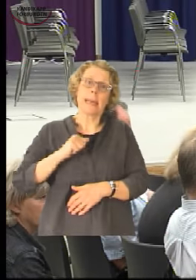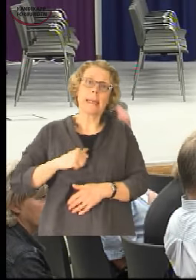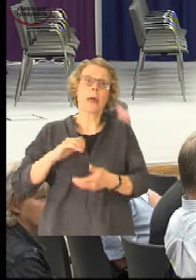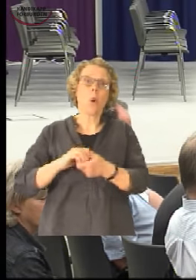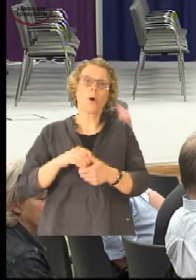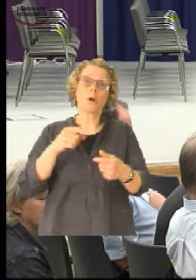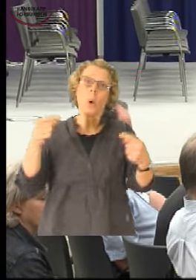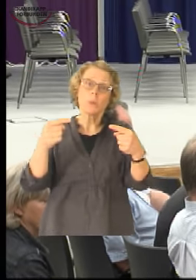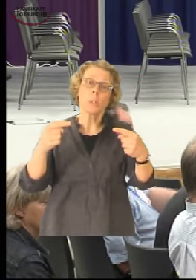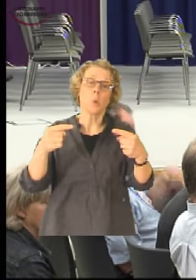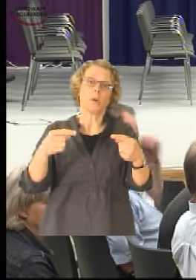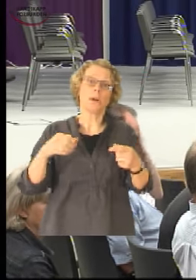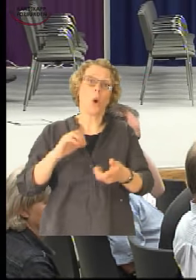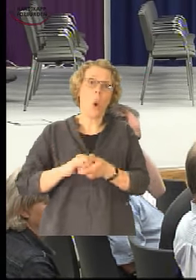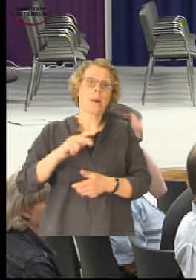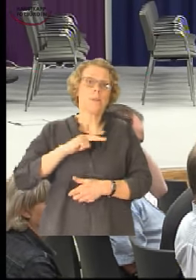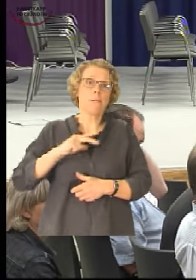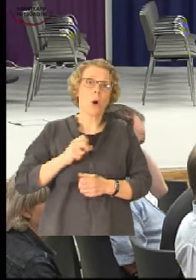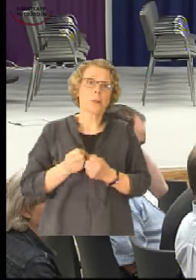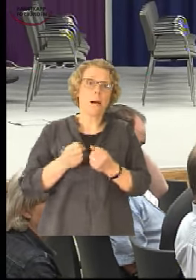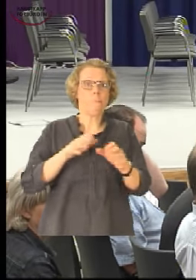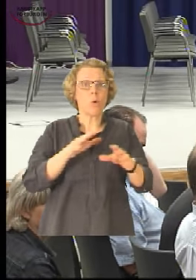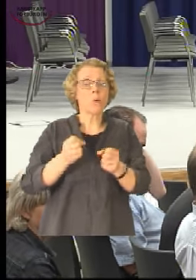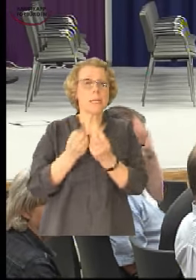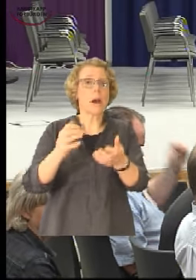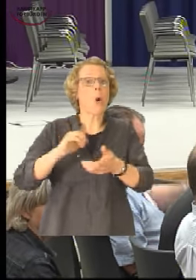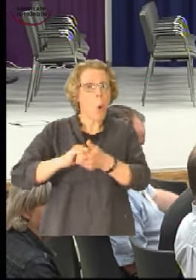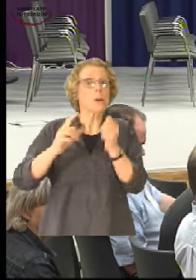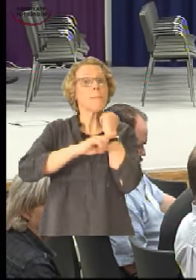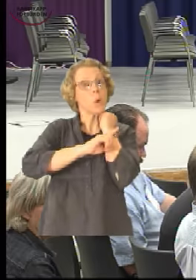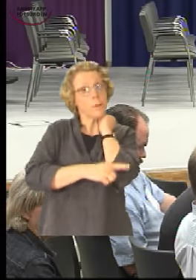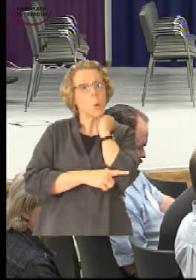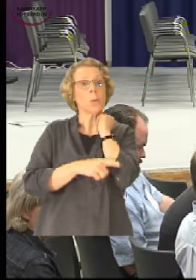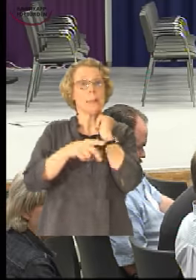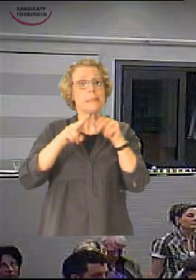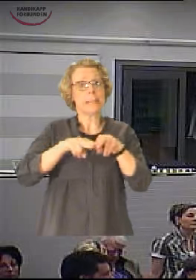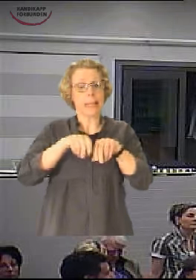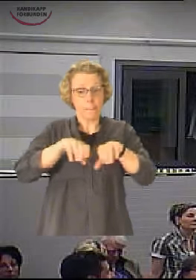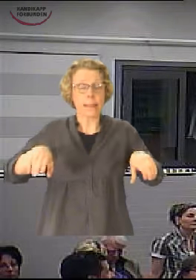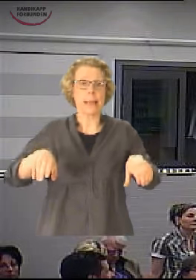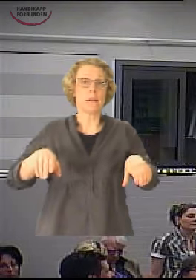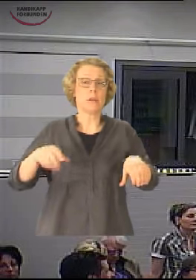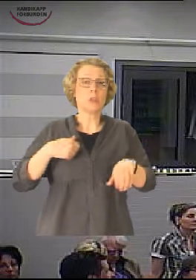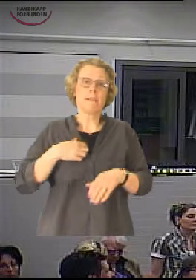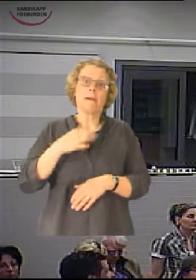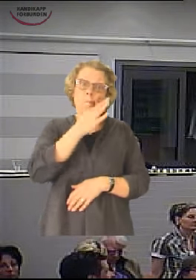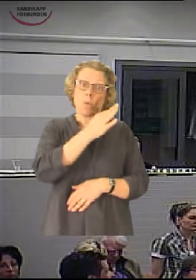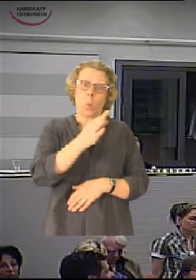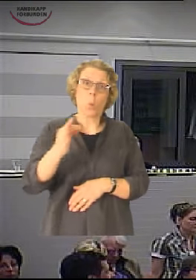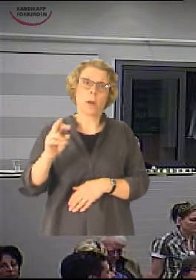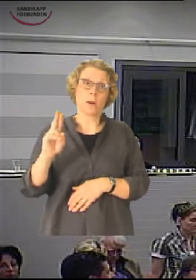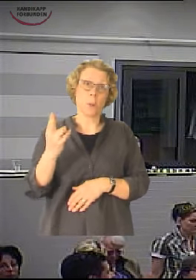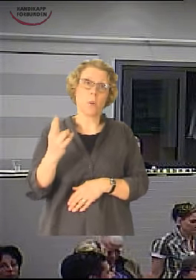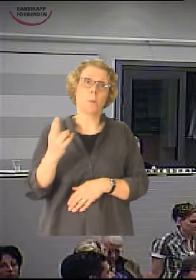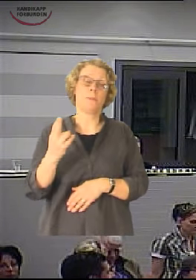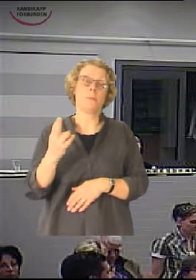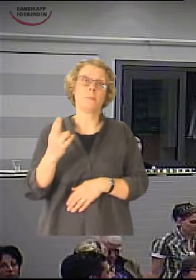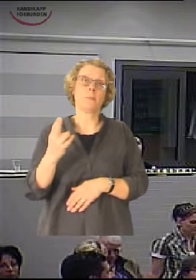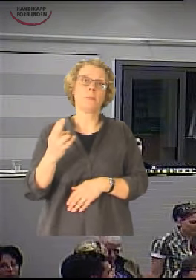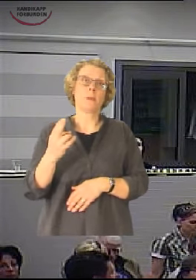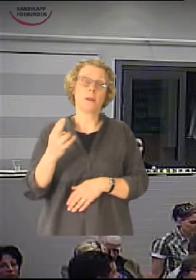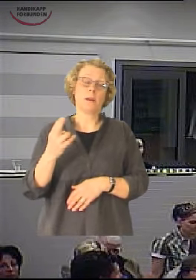privata vårdgivare och professionen. Och då skulle jag vilja börja med att ställa frågan till er och då från båda läger om jag uttrycker